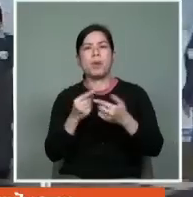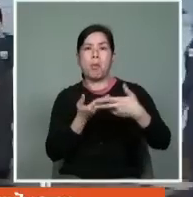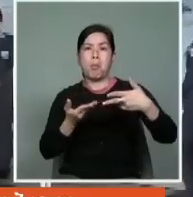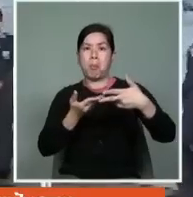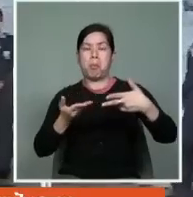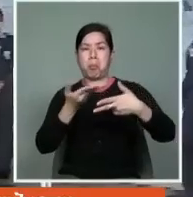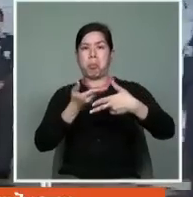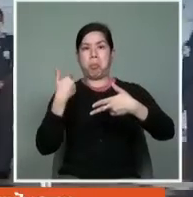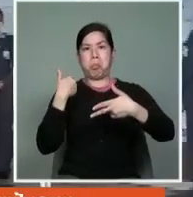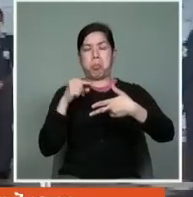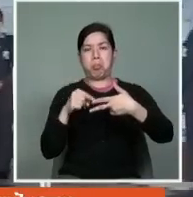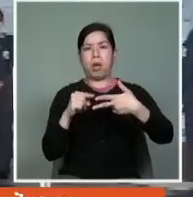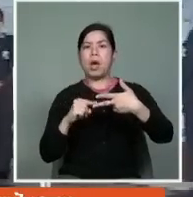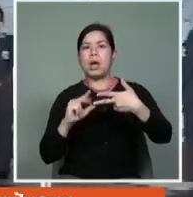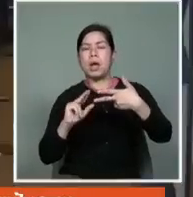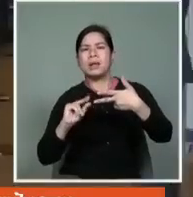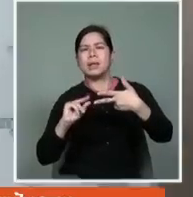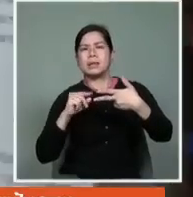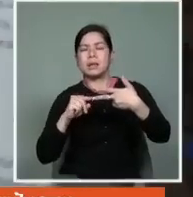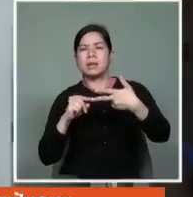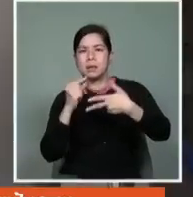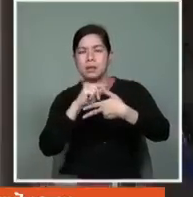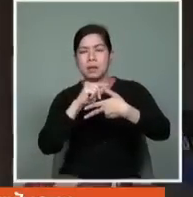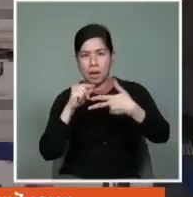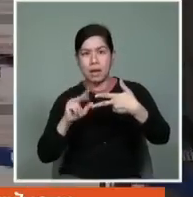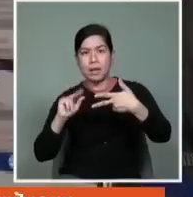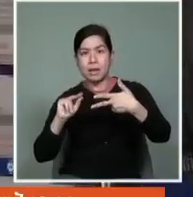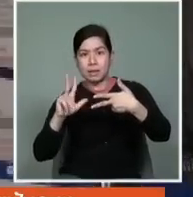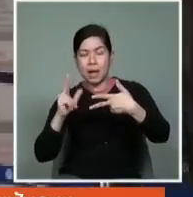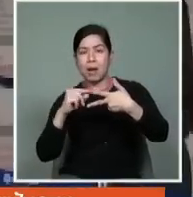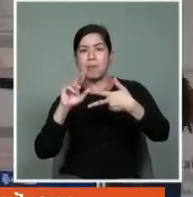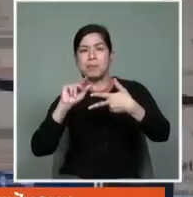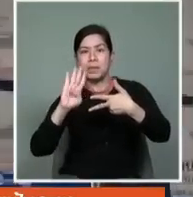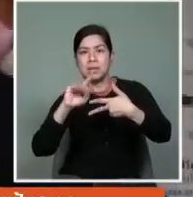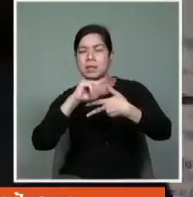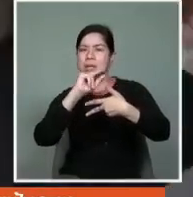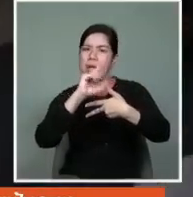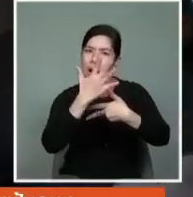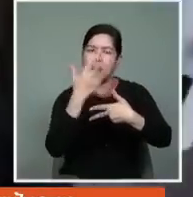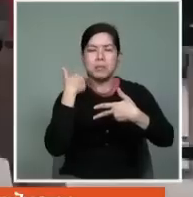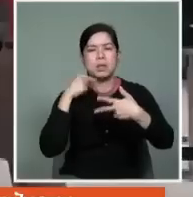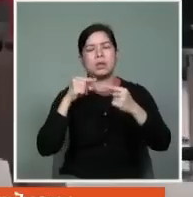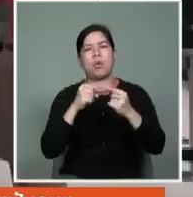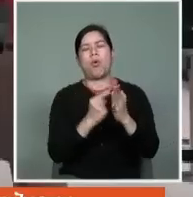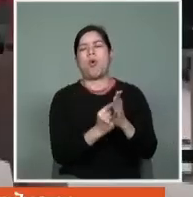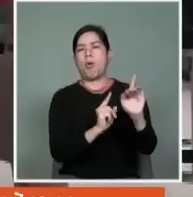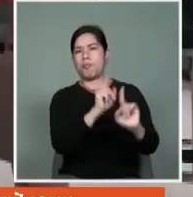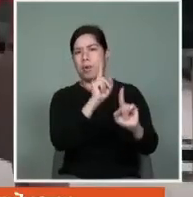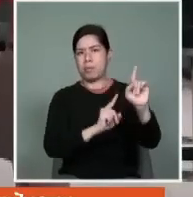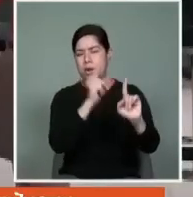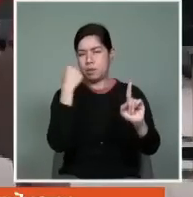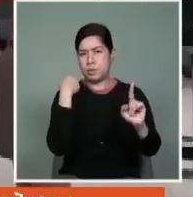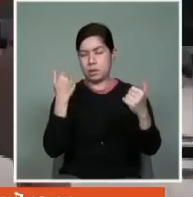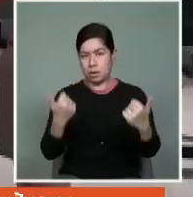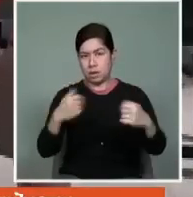นะคะโดยจังหวัดมีเป้าหมายจำนวนห้องพักมากกว่า 5,000 ห้องดังนั้นตอนนี้ก็ยังเหลือโรงแรมจากการประเมินอีก64